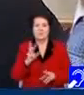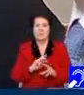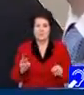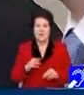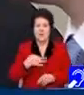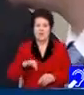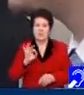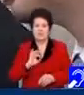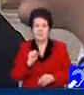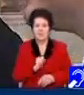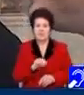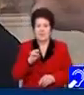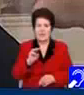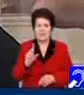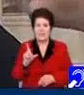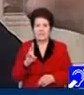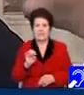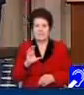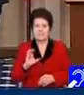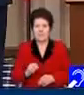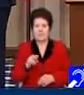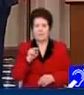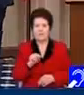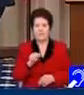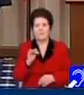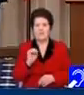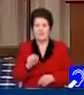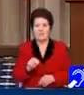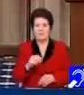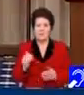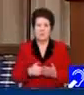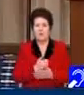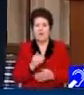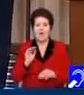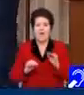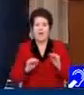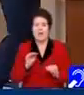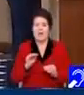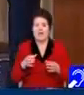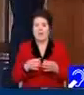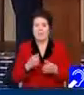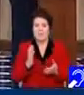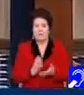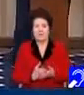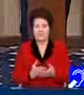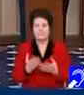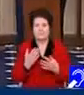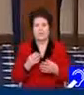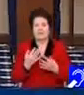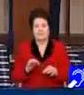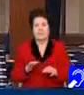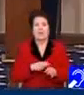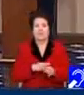al justiției Alexandru Tănase. Premierul Pavel Filip spune că noua echipă guvernamentală este una de tehnocrați care își